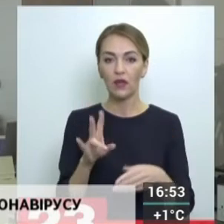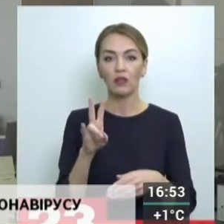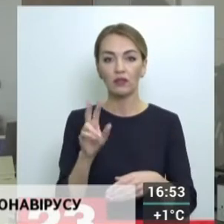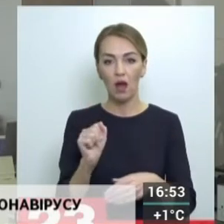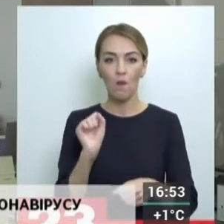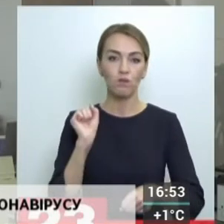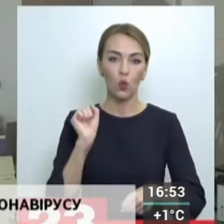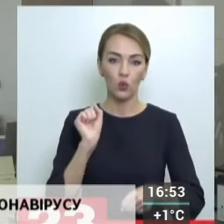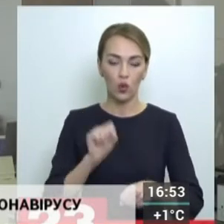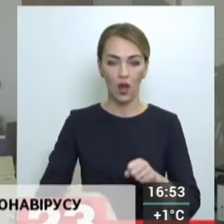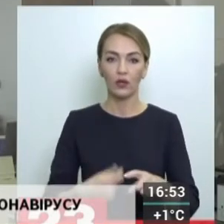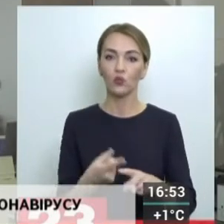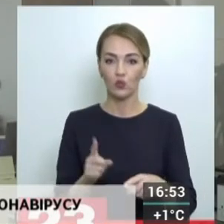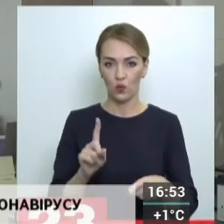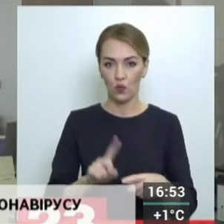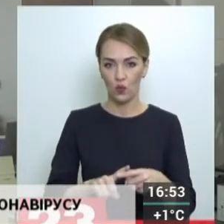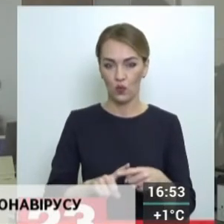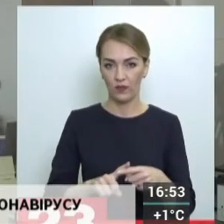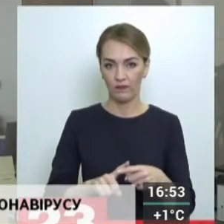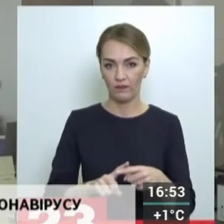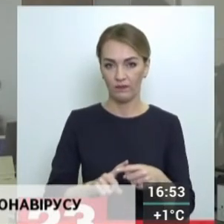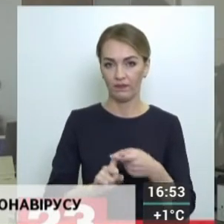на подолання цього виклику.